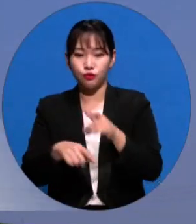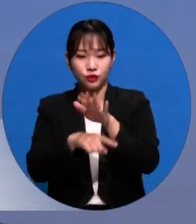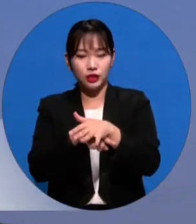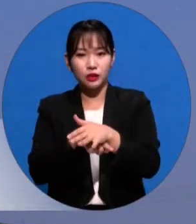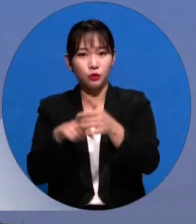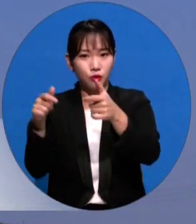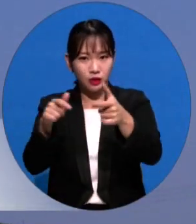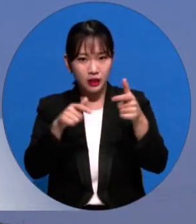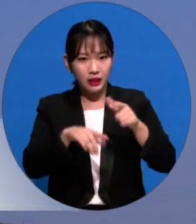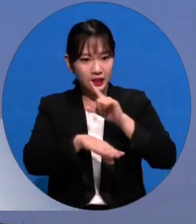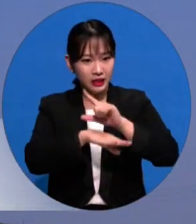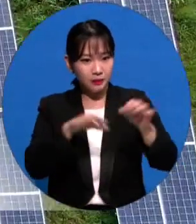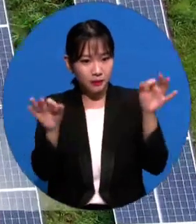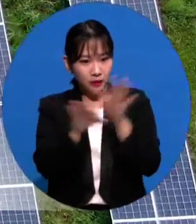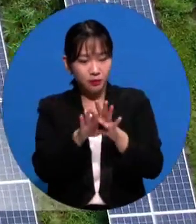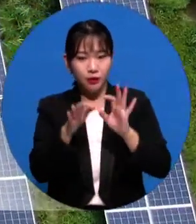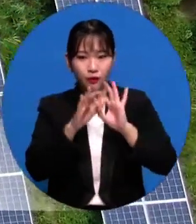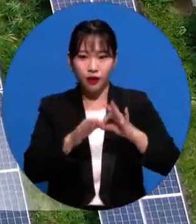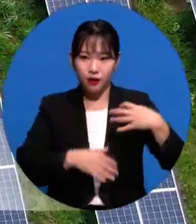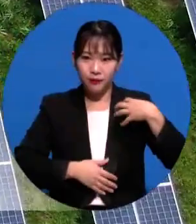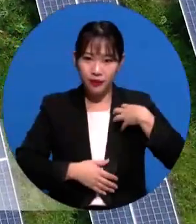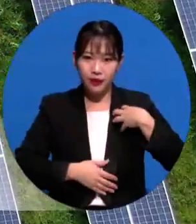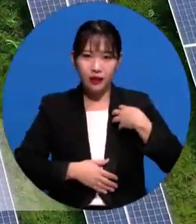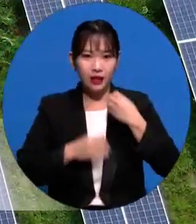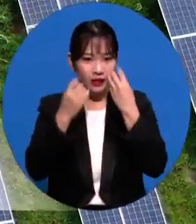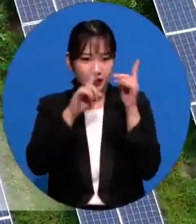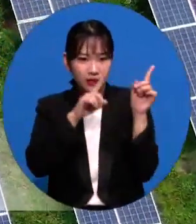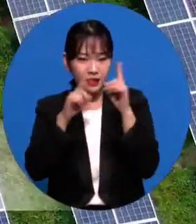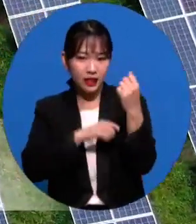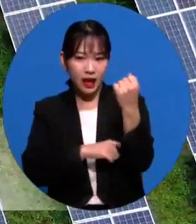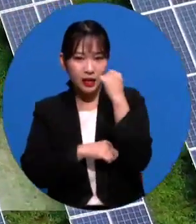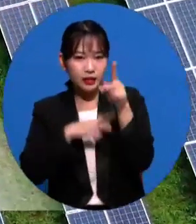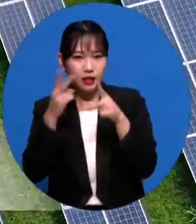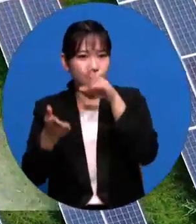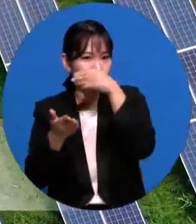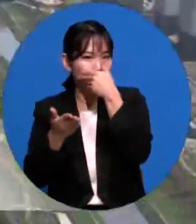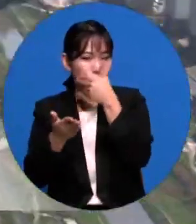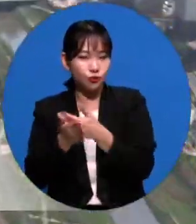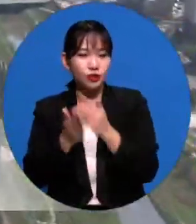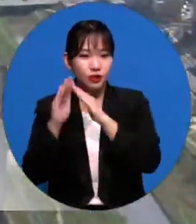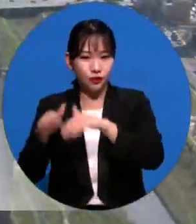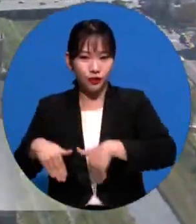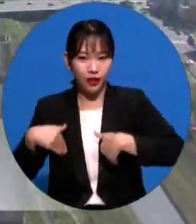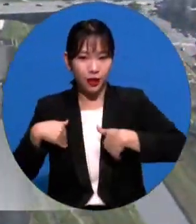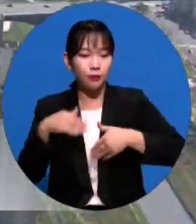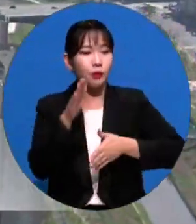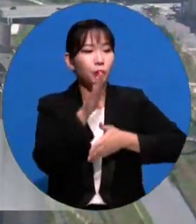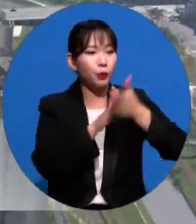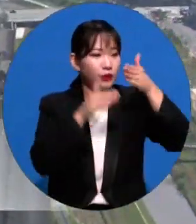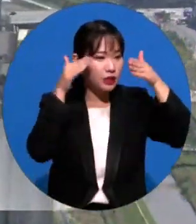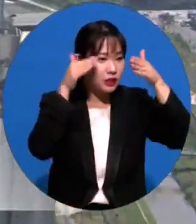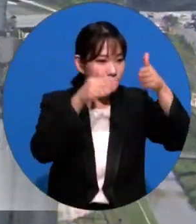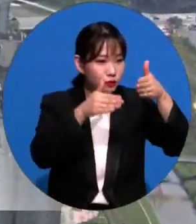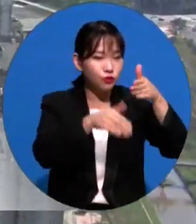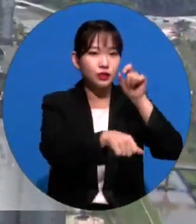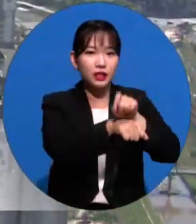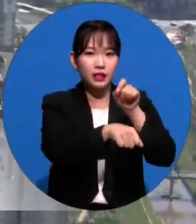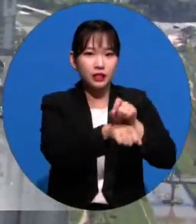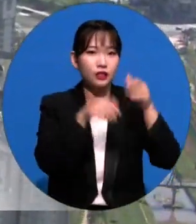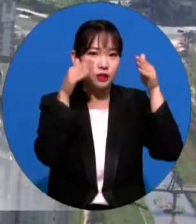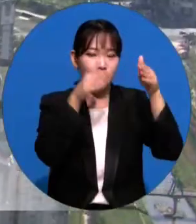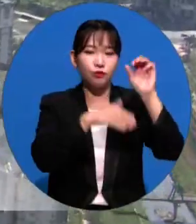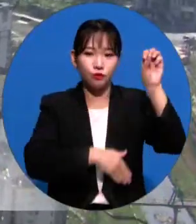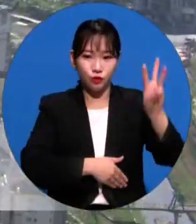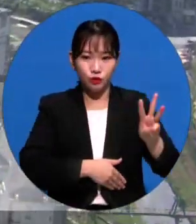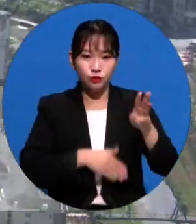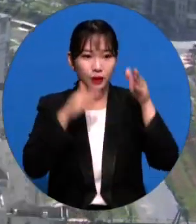중심으로 지방소멸 대응과 신재생에너지 사업 등이 현안인 전라남도와 도시행정을 주로 하는 광주시는 연구 방향이